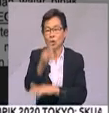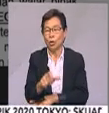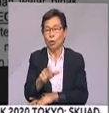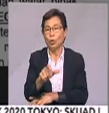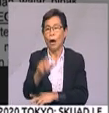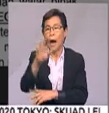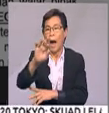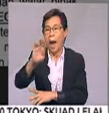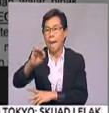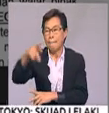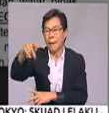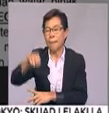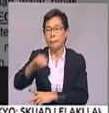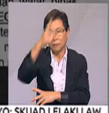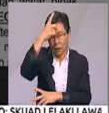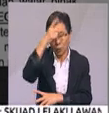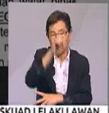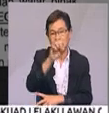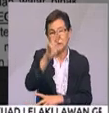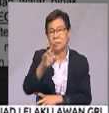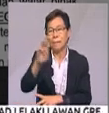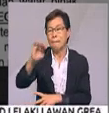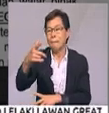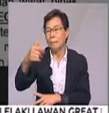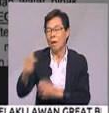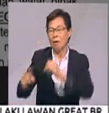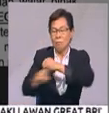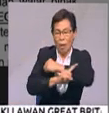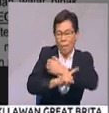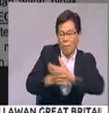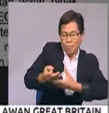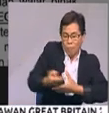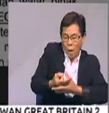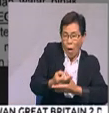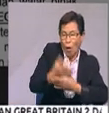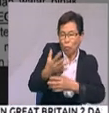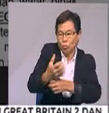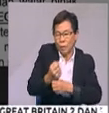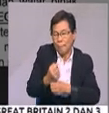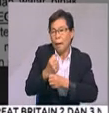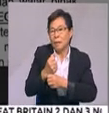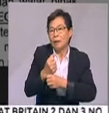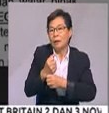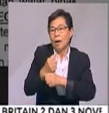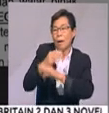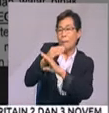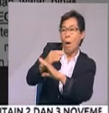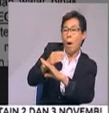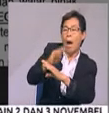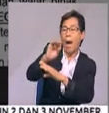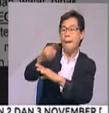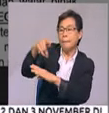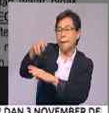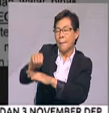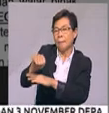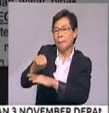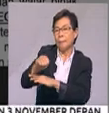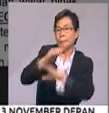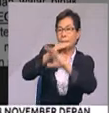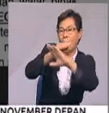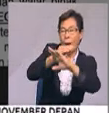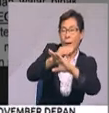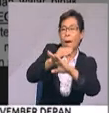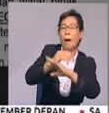D. Shahriman Zaharuddin memfailkan saman pemula untuk mendapatkan injunksi bagi menghalang MPM mengadakan EGM